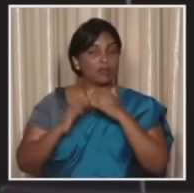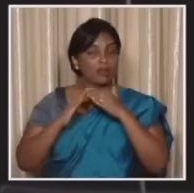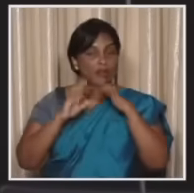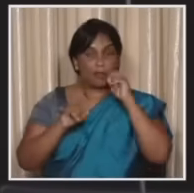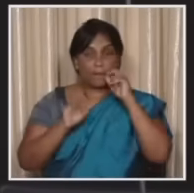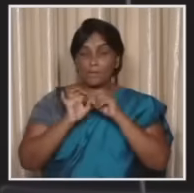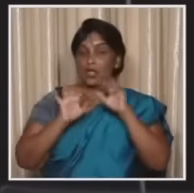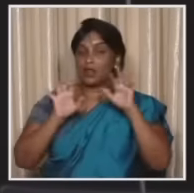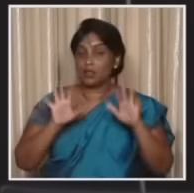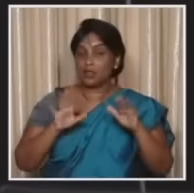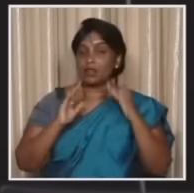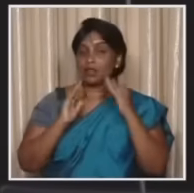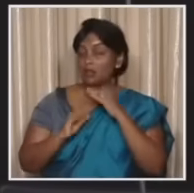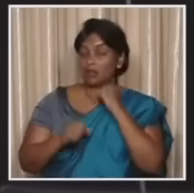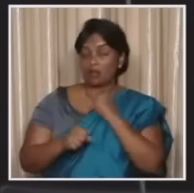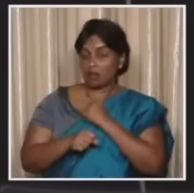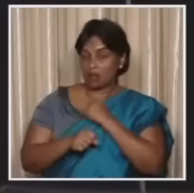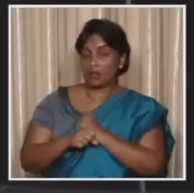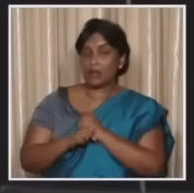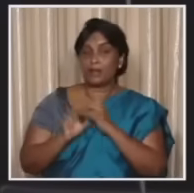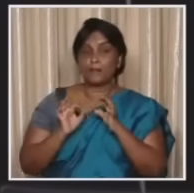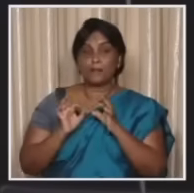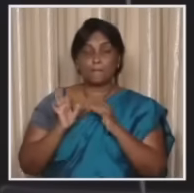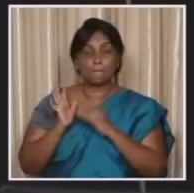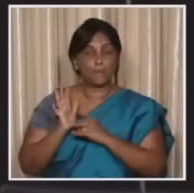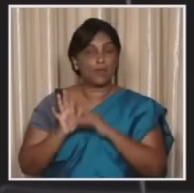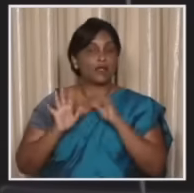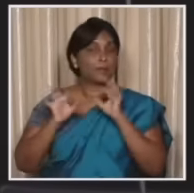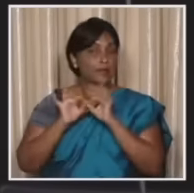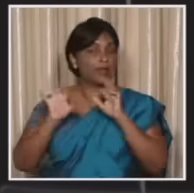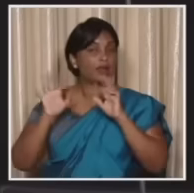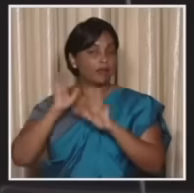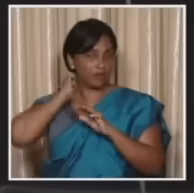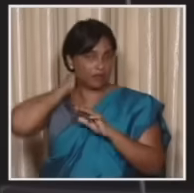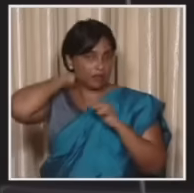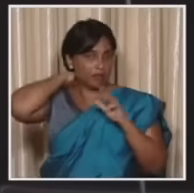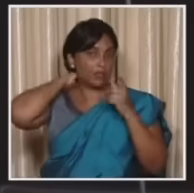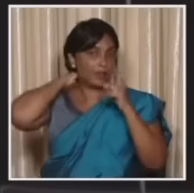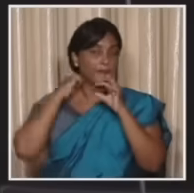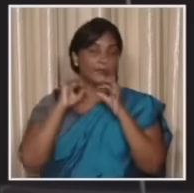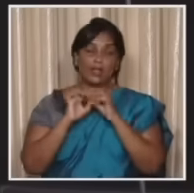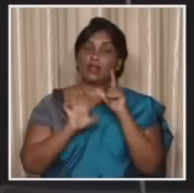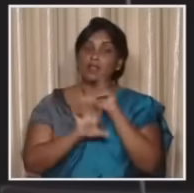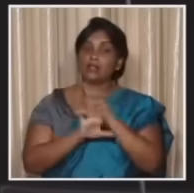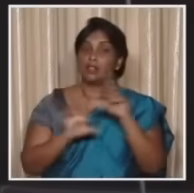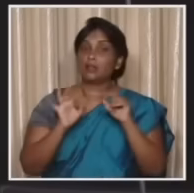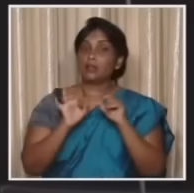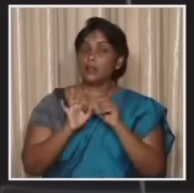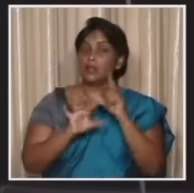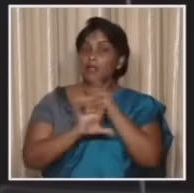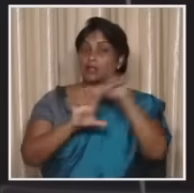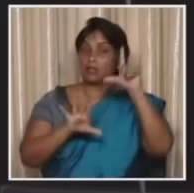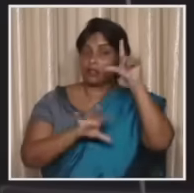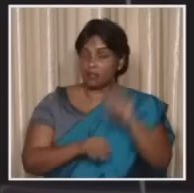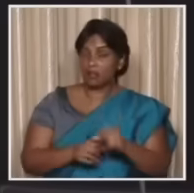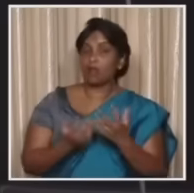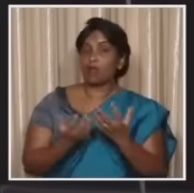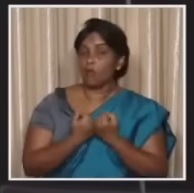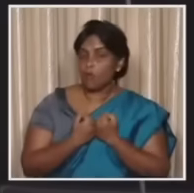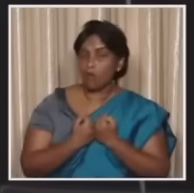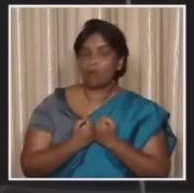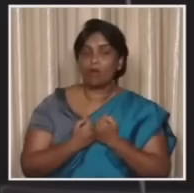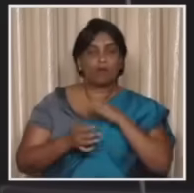පදිංචියාගේ 9කුත් මහා භාණ්ඩාගාරයෙන් මිලියන 9කුයි බිලියන. එතකොට 17ක් බිලියන 17000ක් එන්න ඕන.